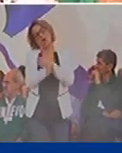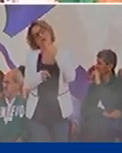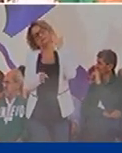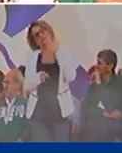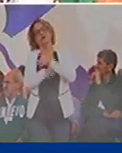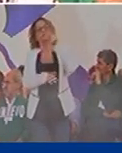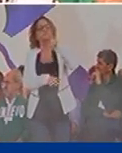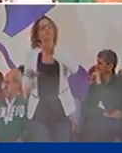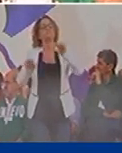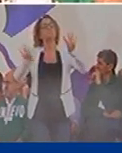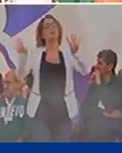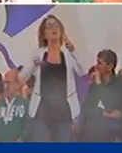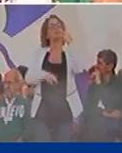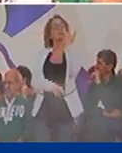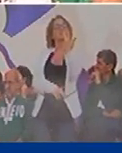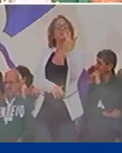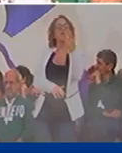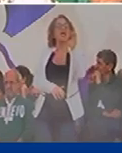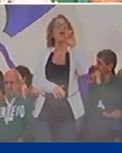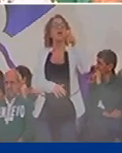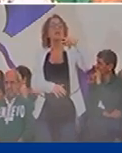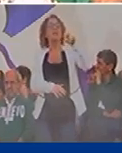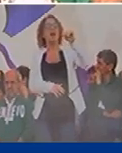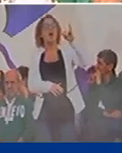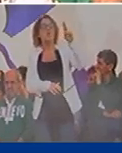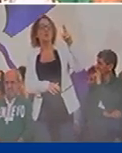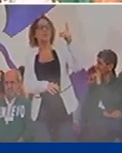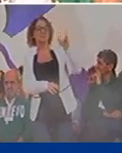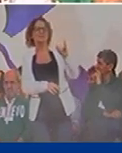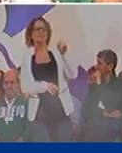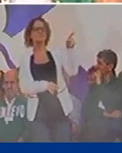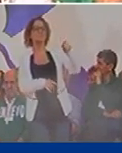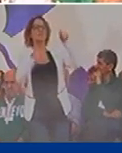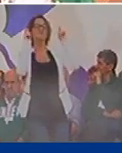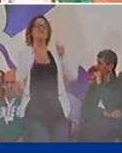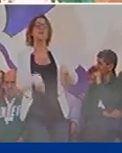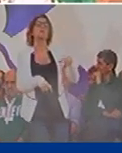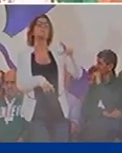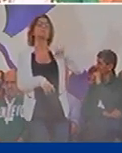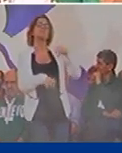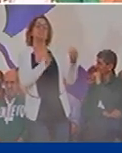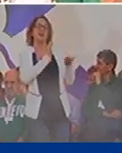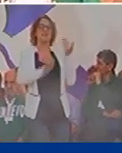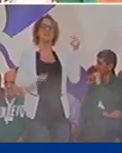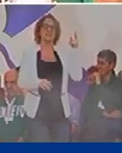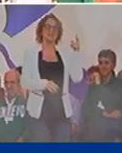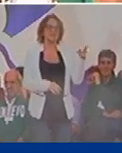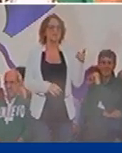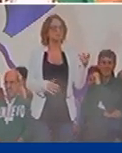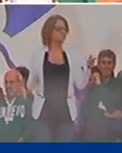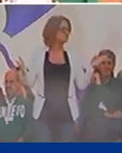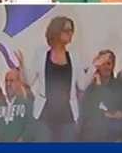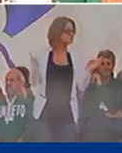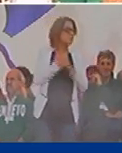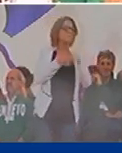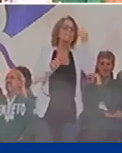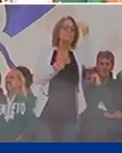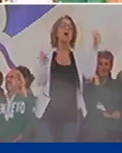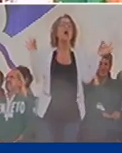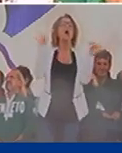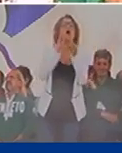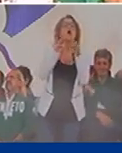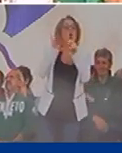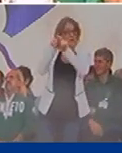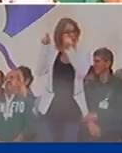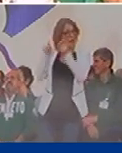43 ci ha provato in Audi col via ai prefetti. Ecco, chiunque pensi di fare accordi con la